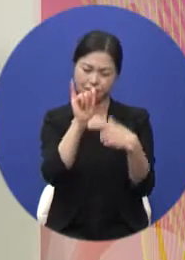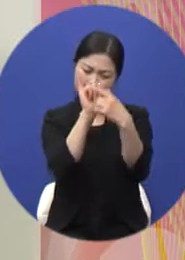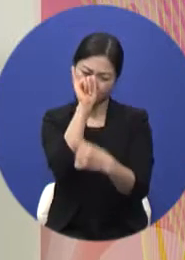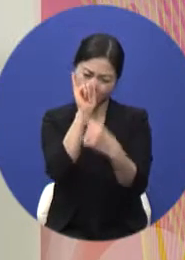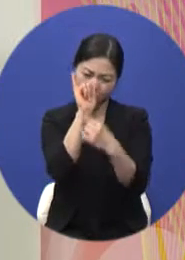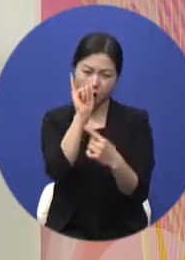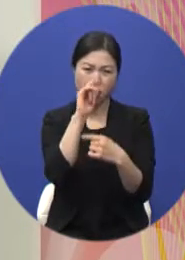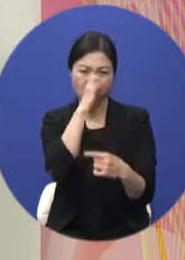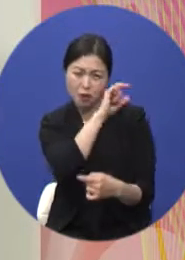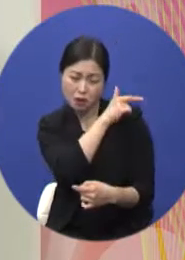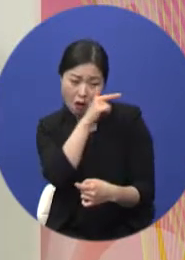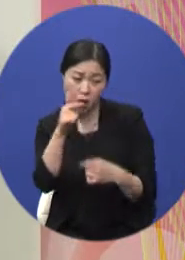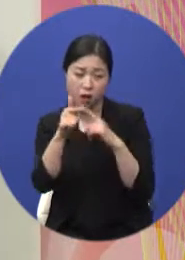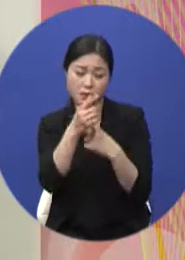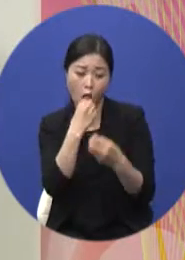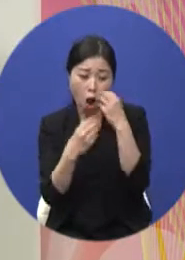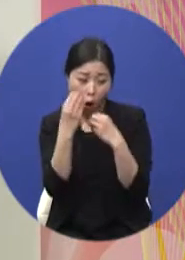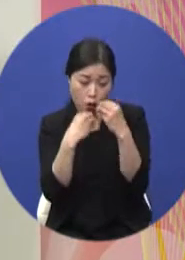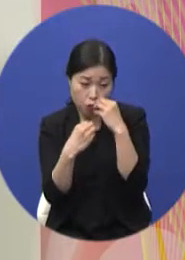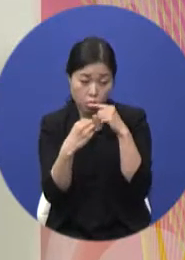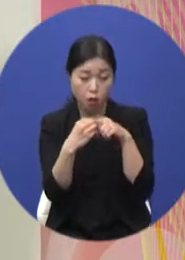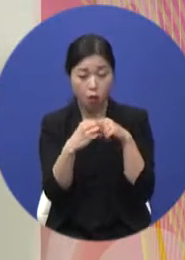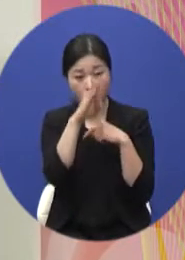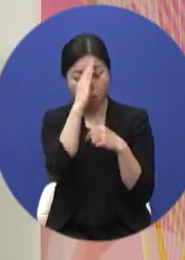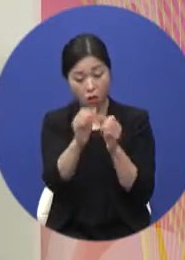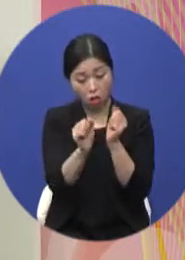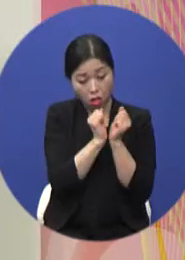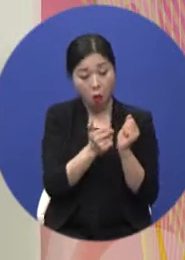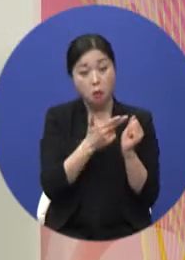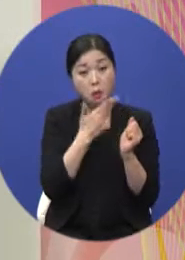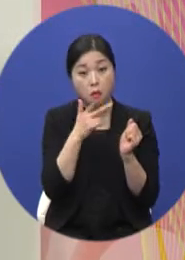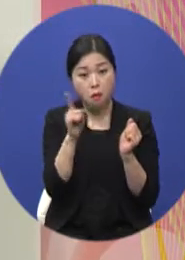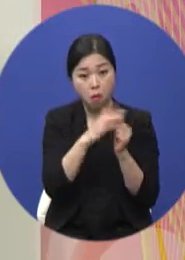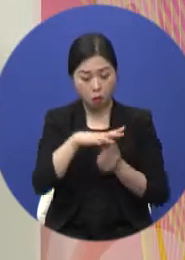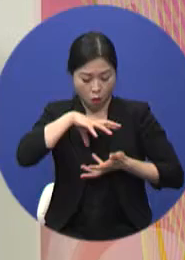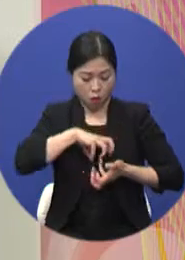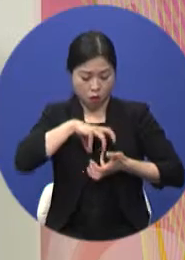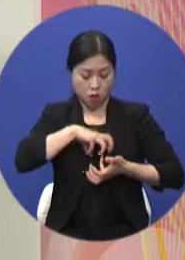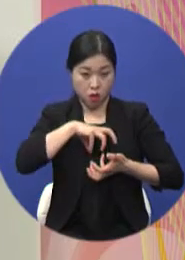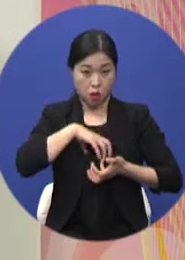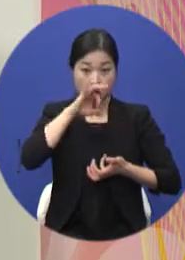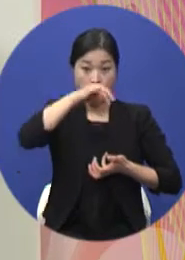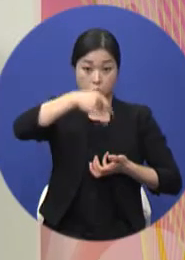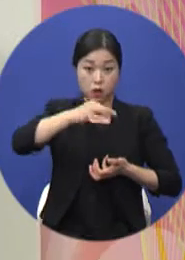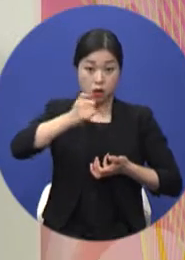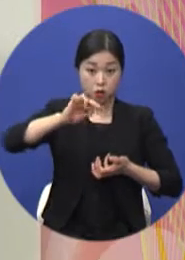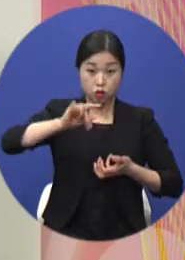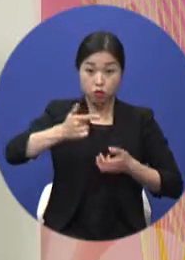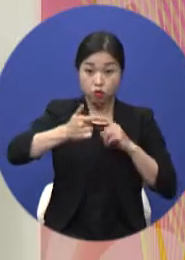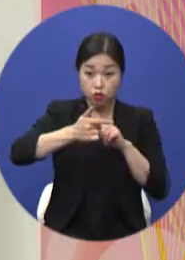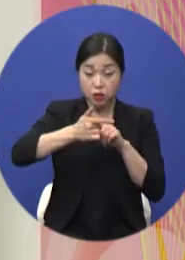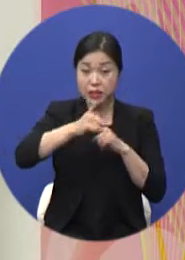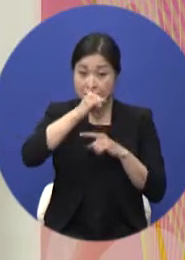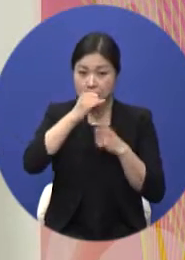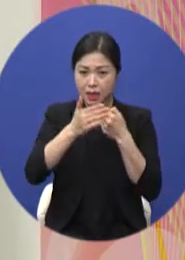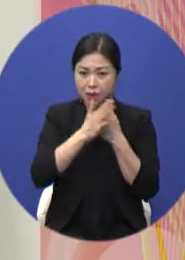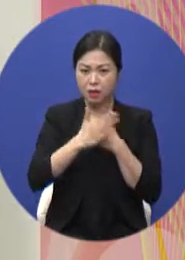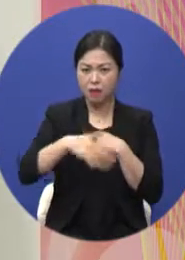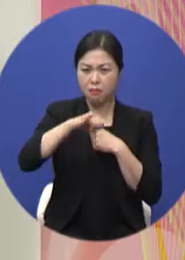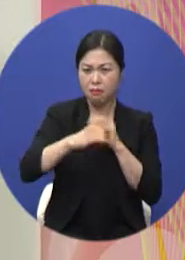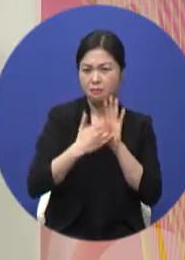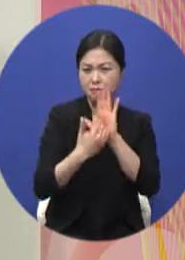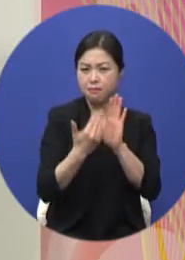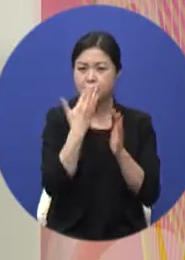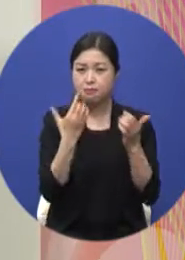막 먹어도 우리가 병에 안 걸리는 게 위에 있는 그 위 벽에 유산균이 있기 때문에 강한 산성을 품기 때문에 균을 막아주는